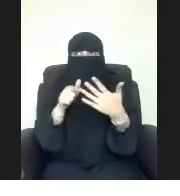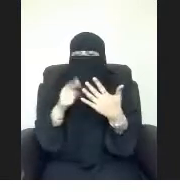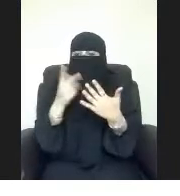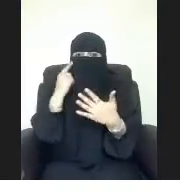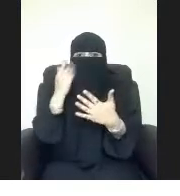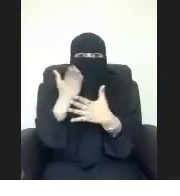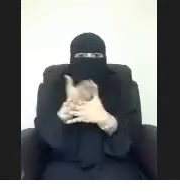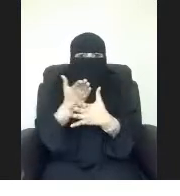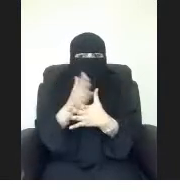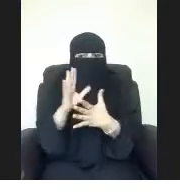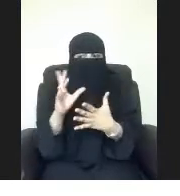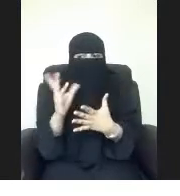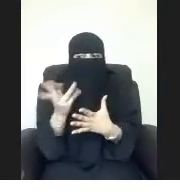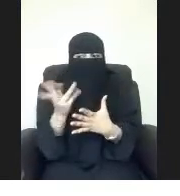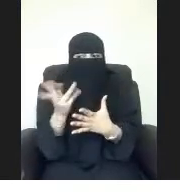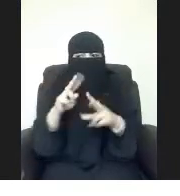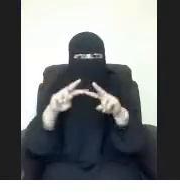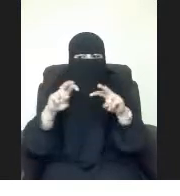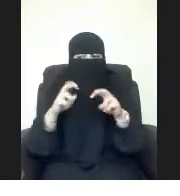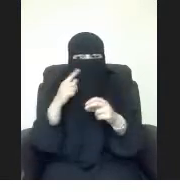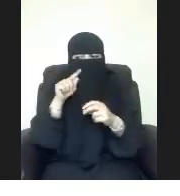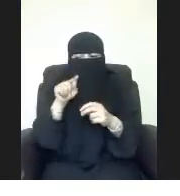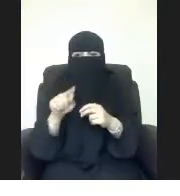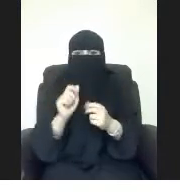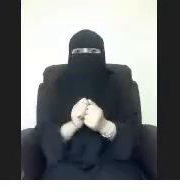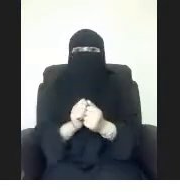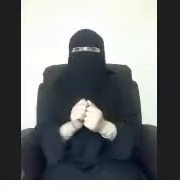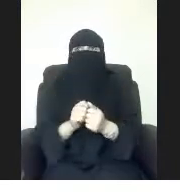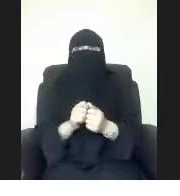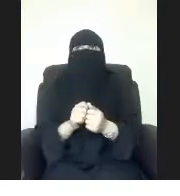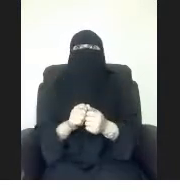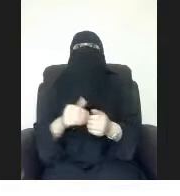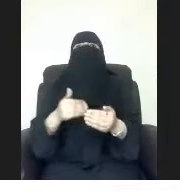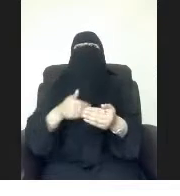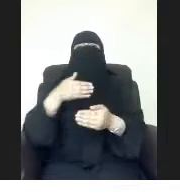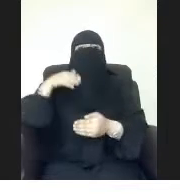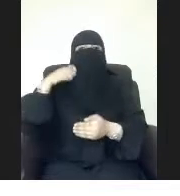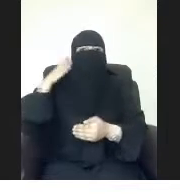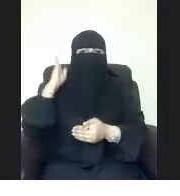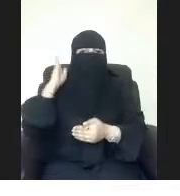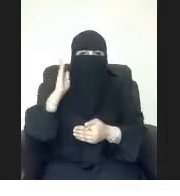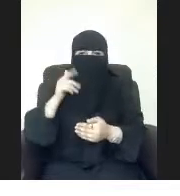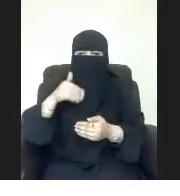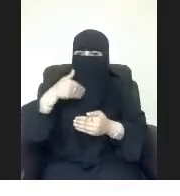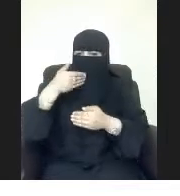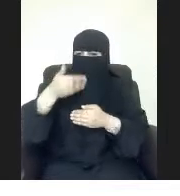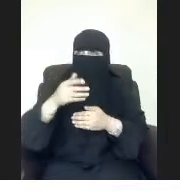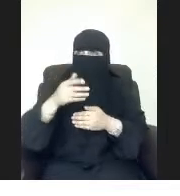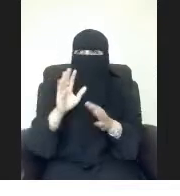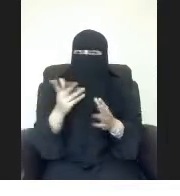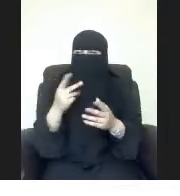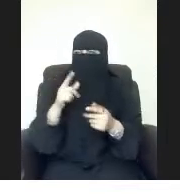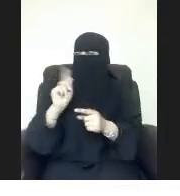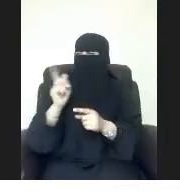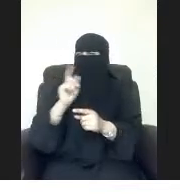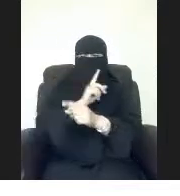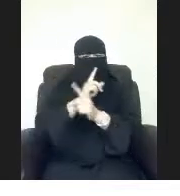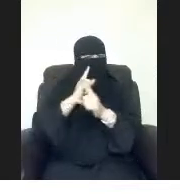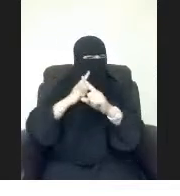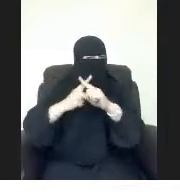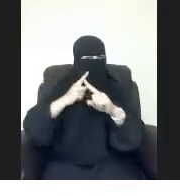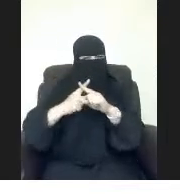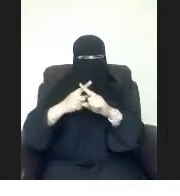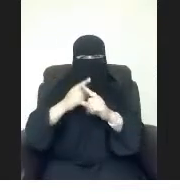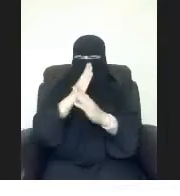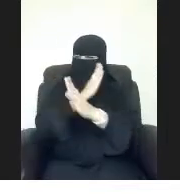حقائق فقط؟ بعد هذه التطورات يخرج لنا بعض من هم ضد التعلم عن بعد. نحن لسنا مع التعلم عن بعد،